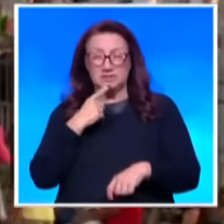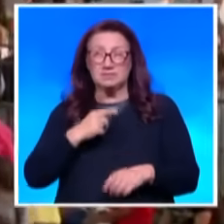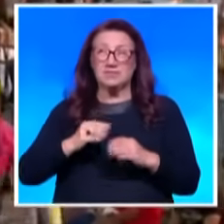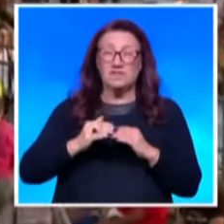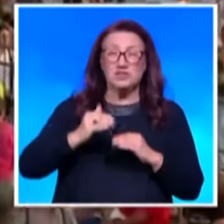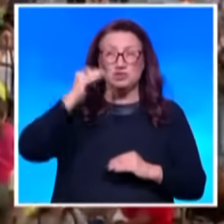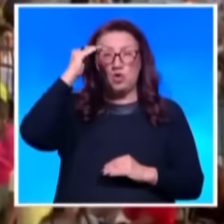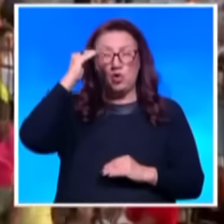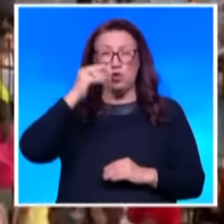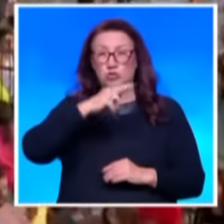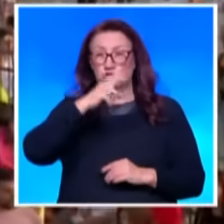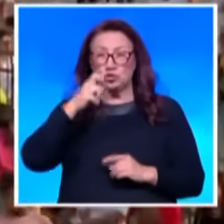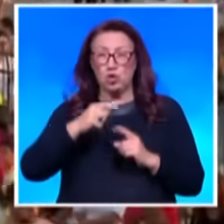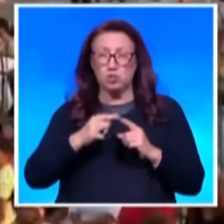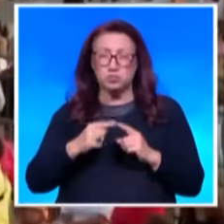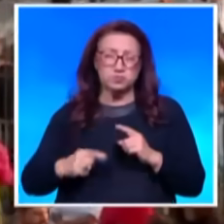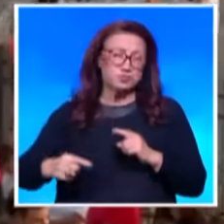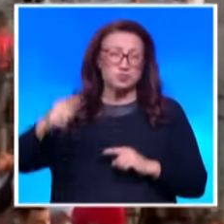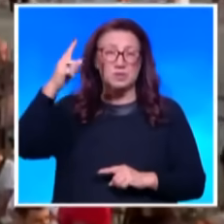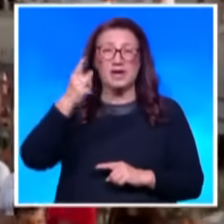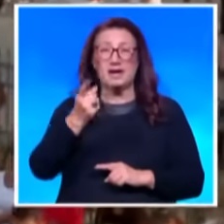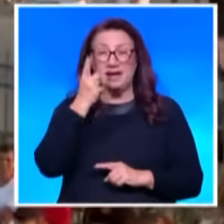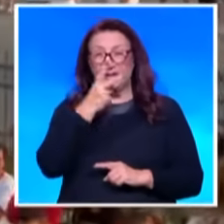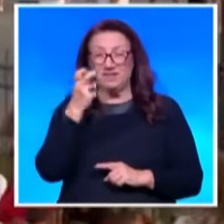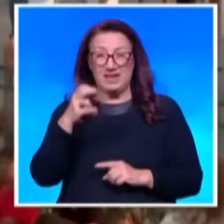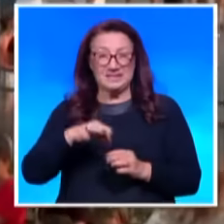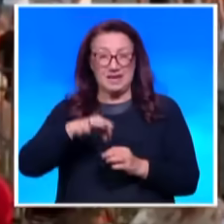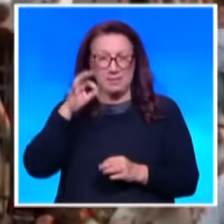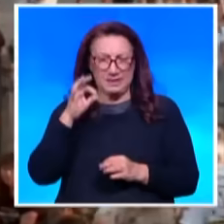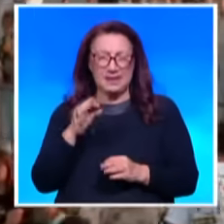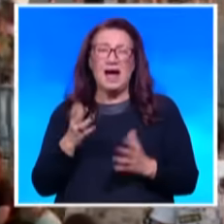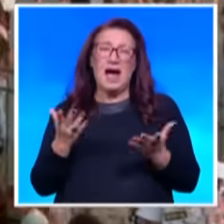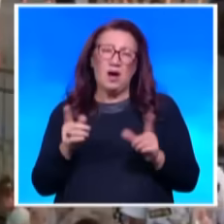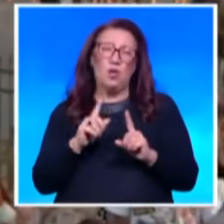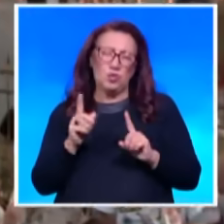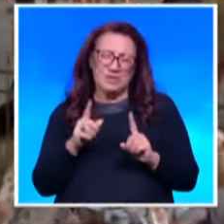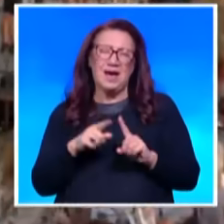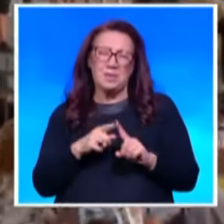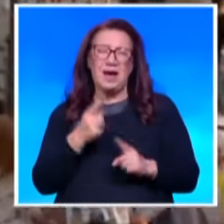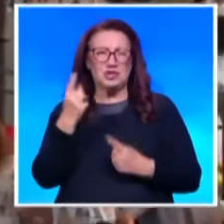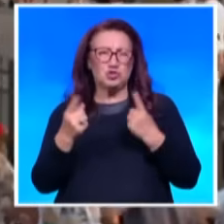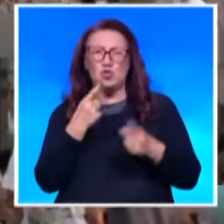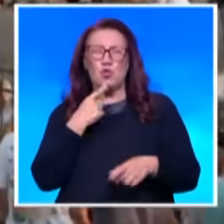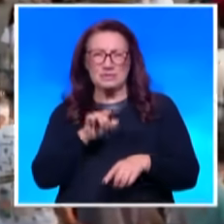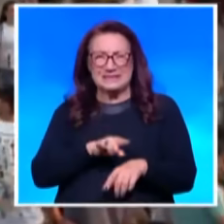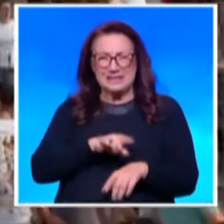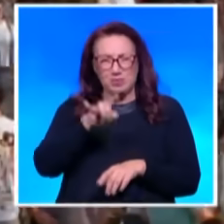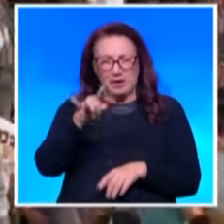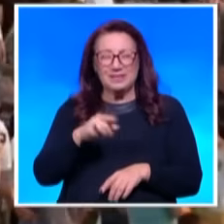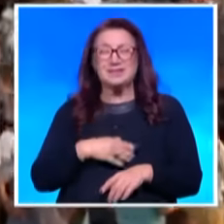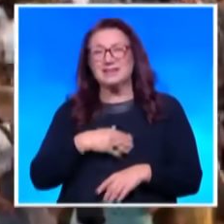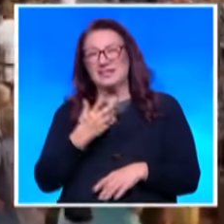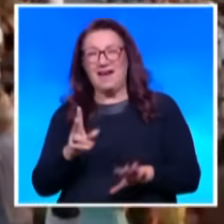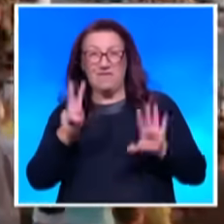метра. Дори авиошоуто да не се състои, в 21 часа започва много голям концерт с редица български